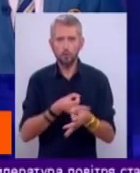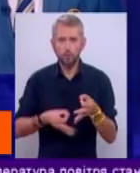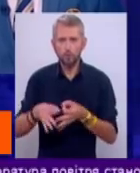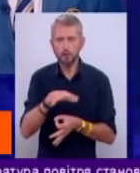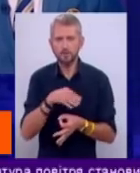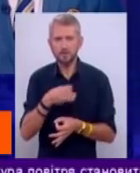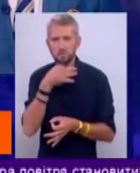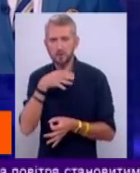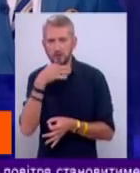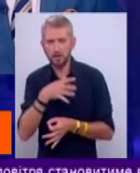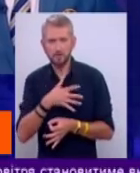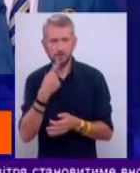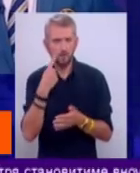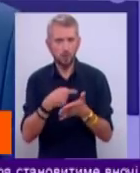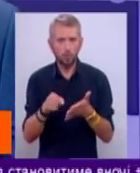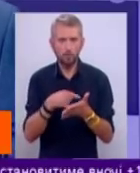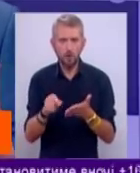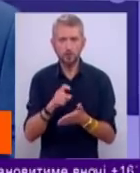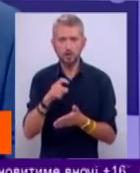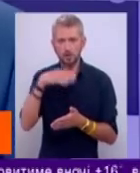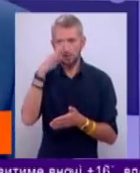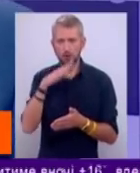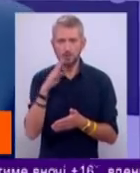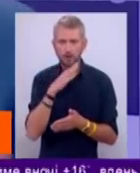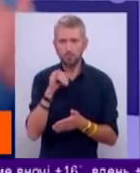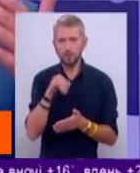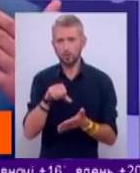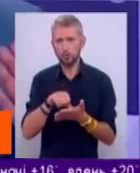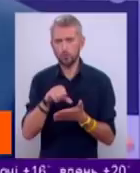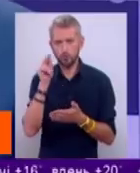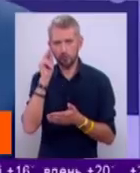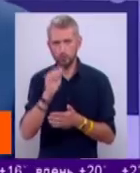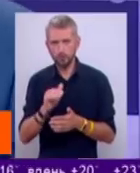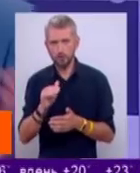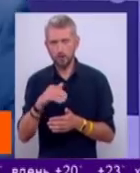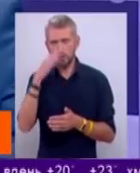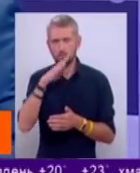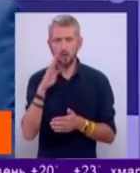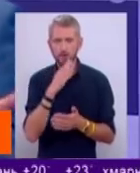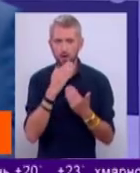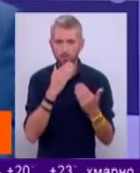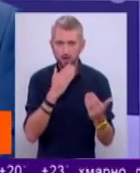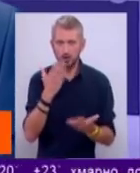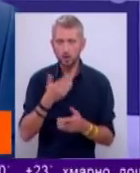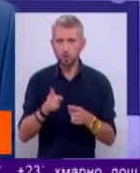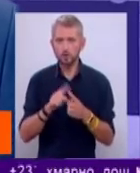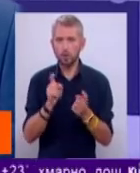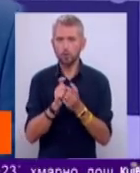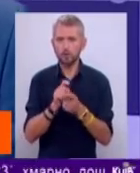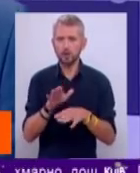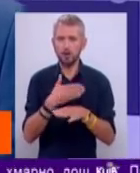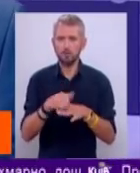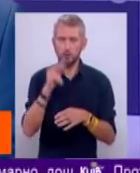всі претензії і зауваження з усіма сторонами конфліктами, з батьками учня, якщо це конфлікт між учнем